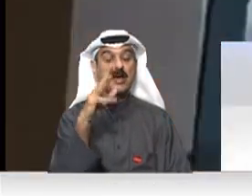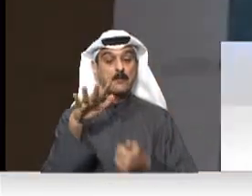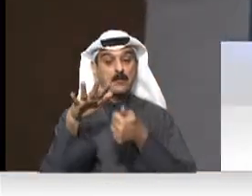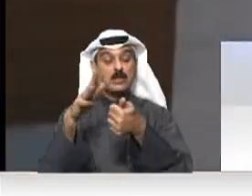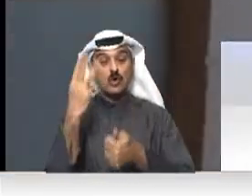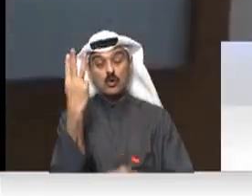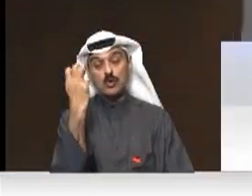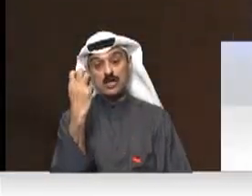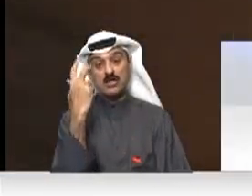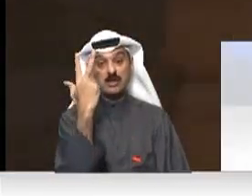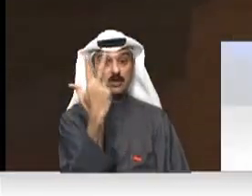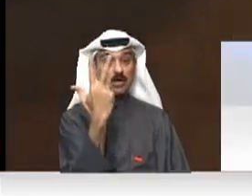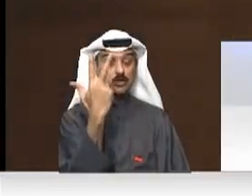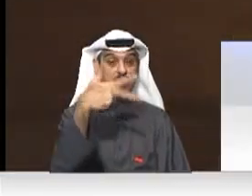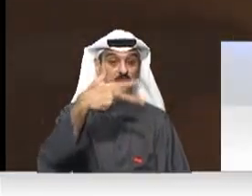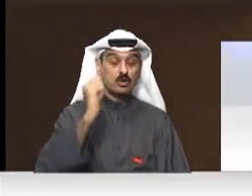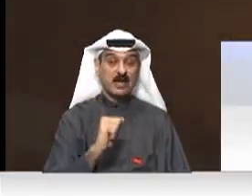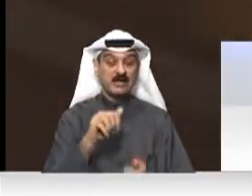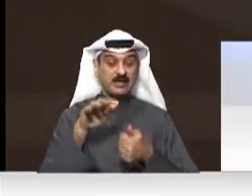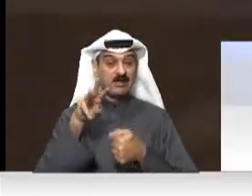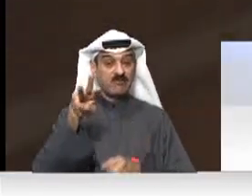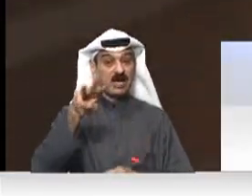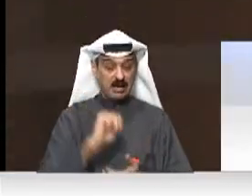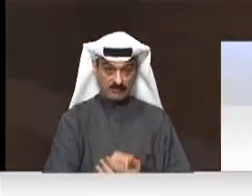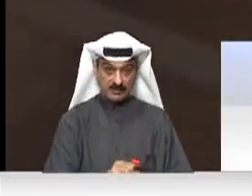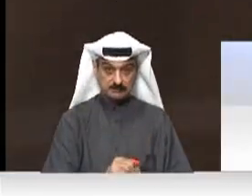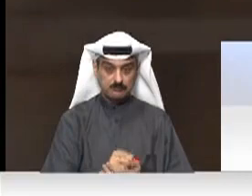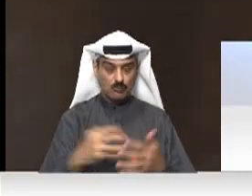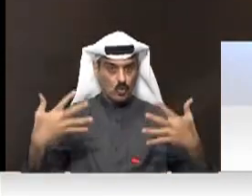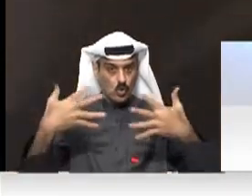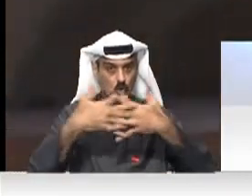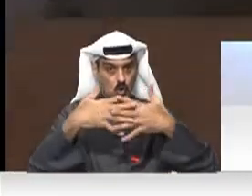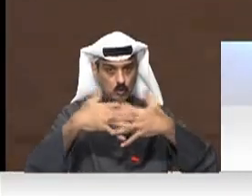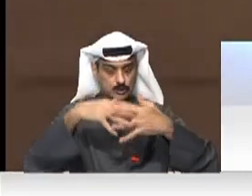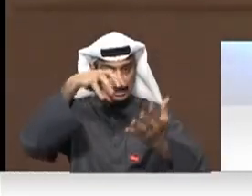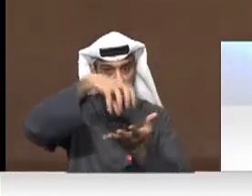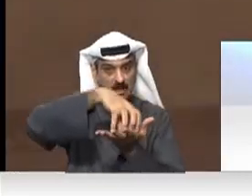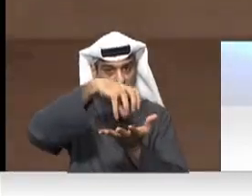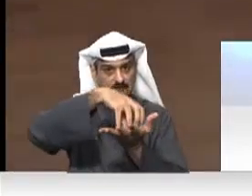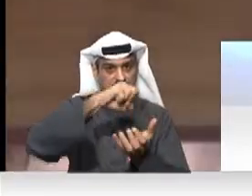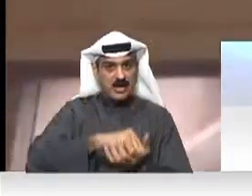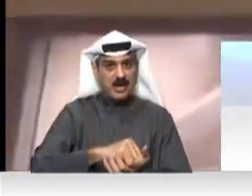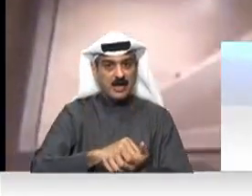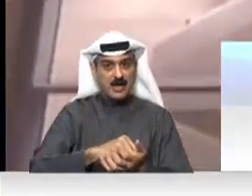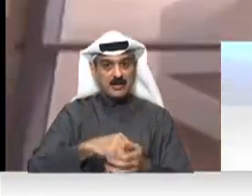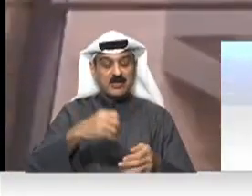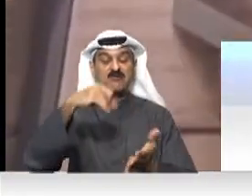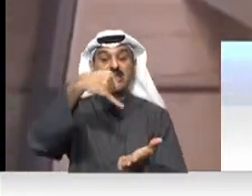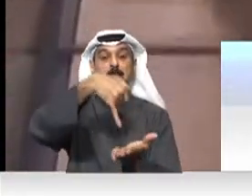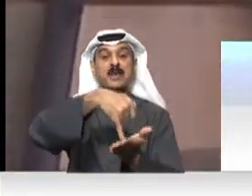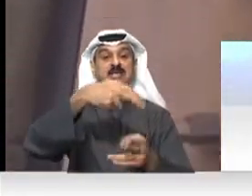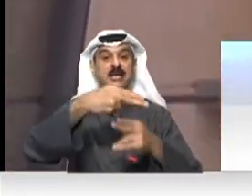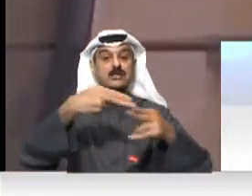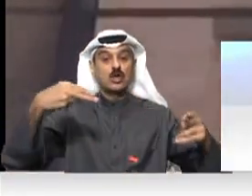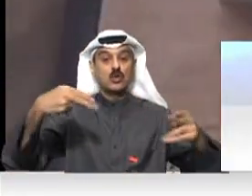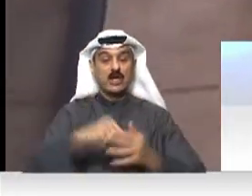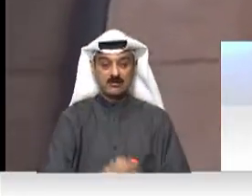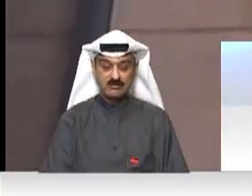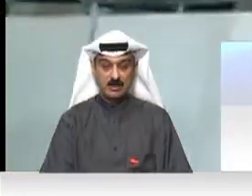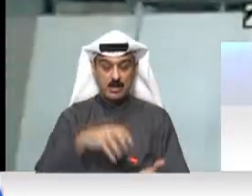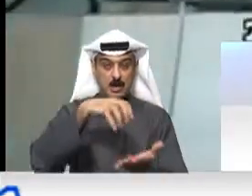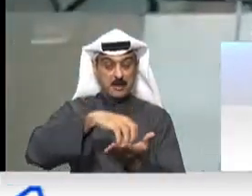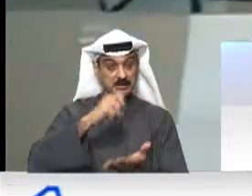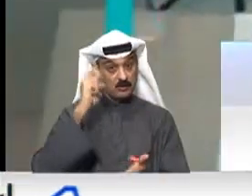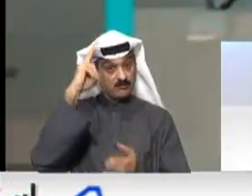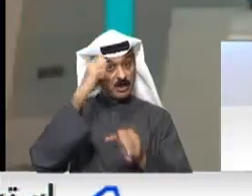3,388,000. بين منطقة الصفا وشارع فهد السالم في حي القبلة بمدينة الكويت يقع مشروع